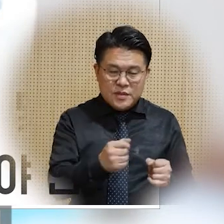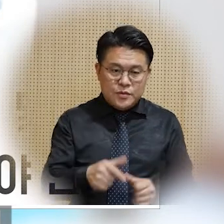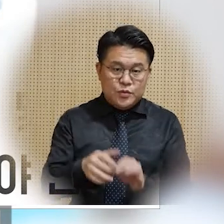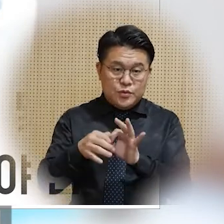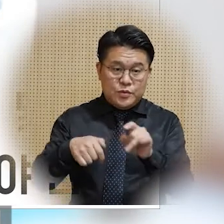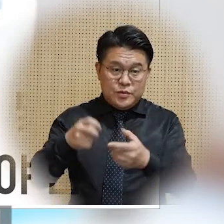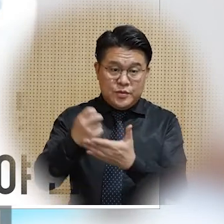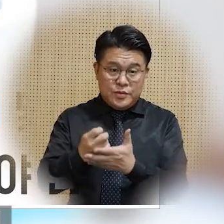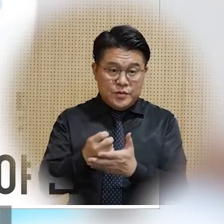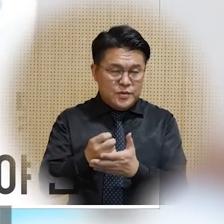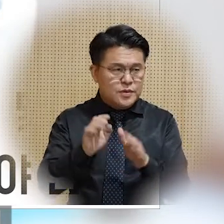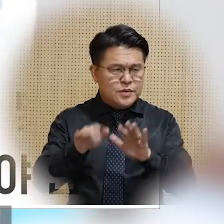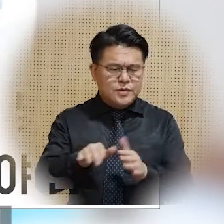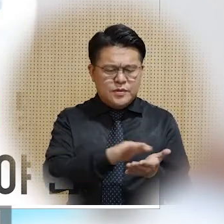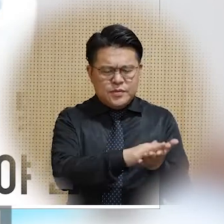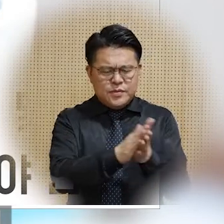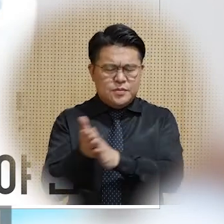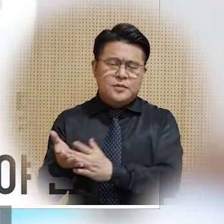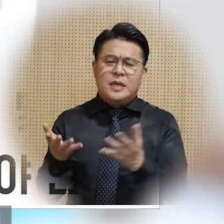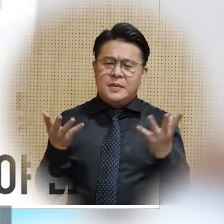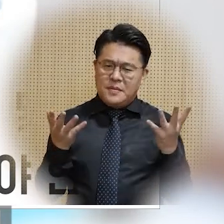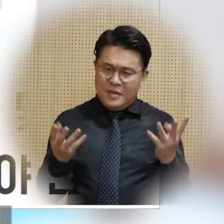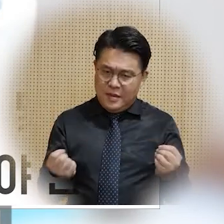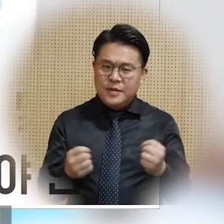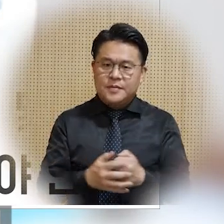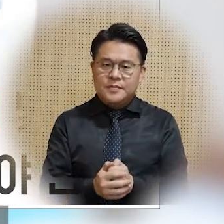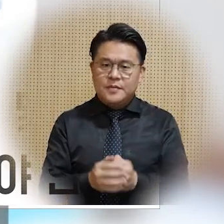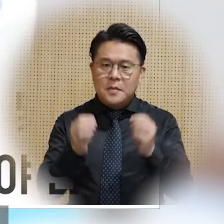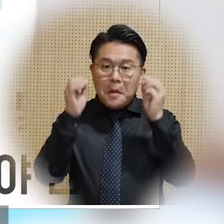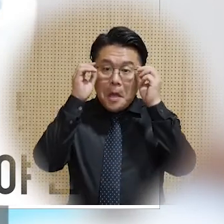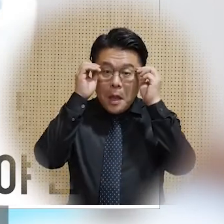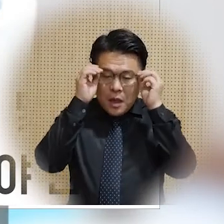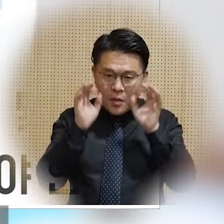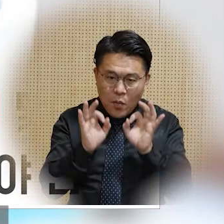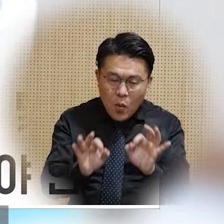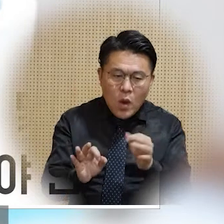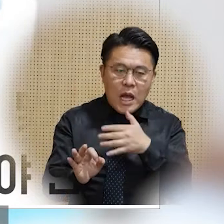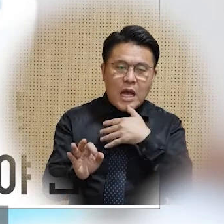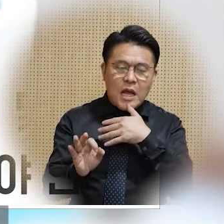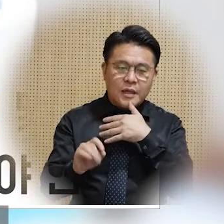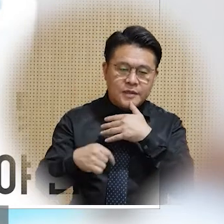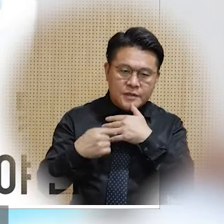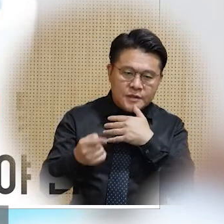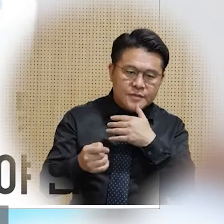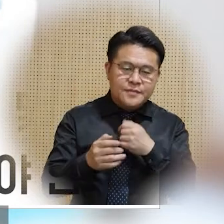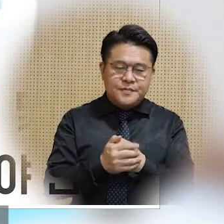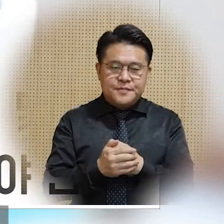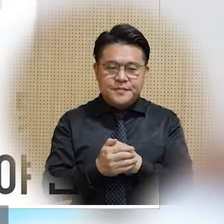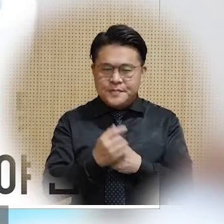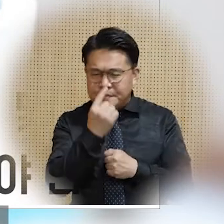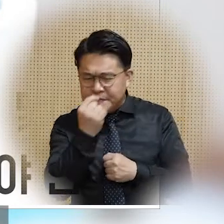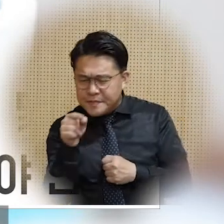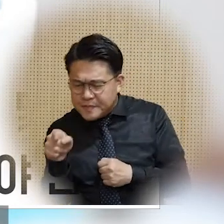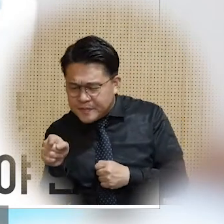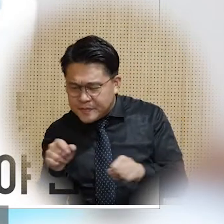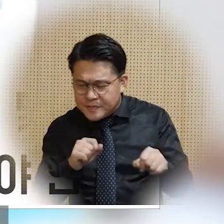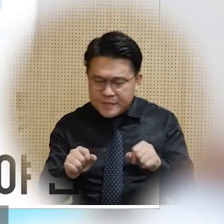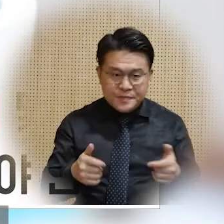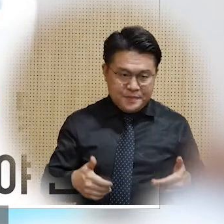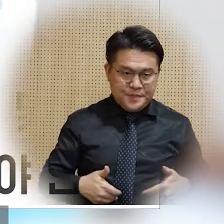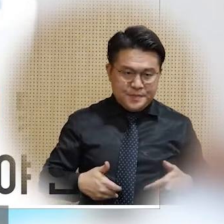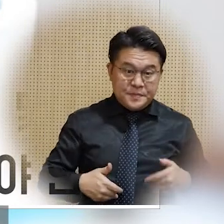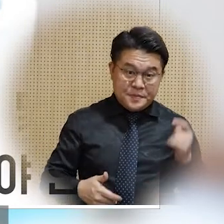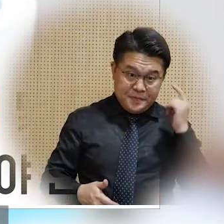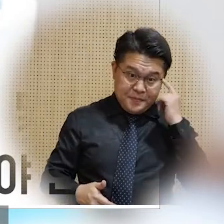고용과 관련된 정책들이 좀 시시각각 많이 변화하고 있습니다. 그런 부분들을 조금 예민하게 우리가